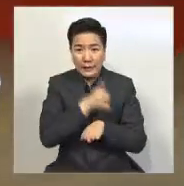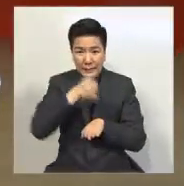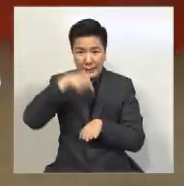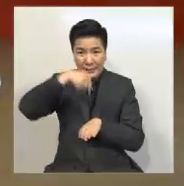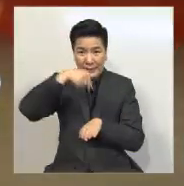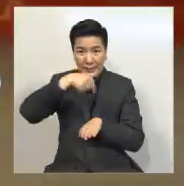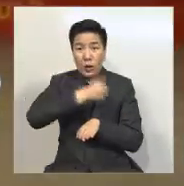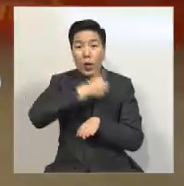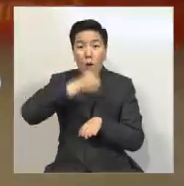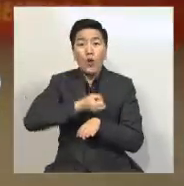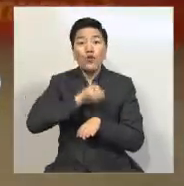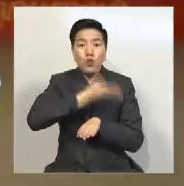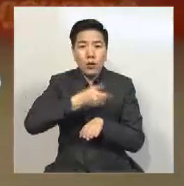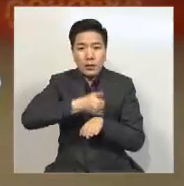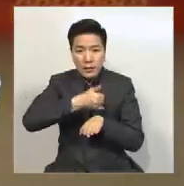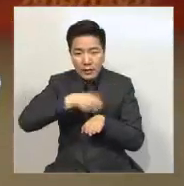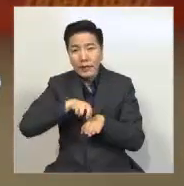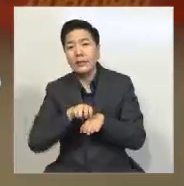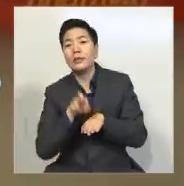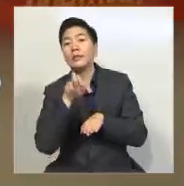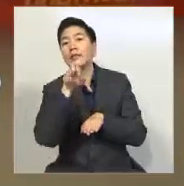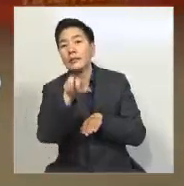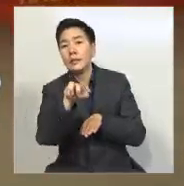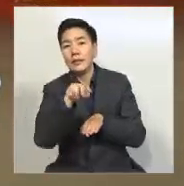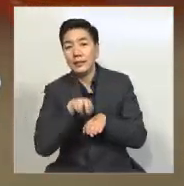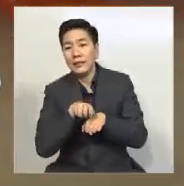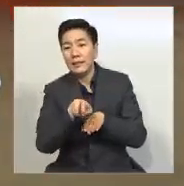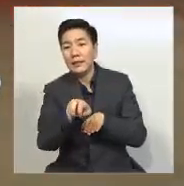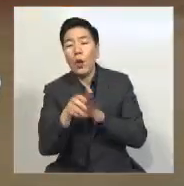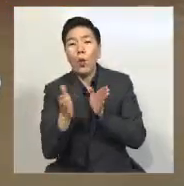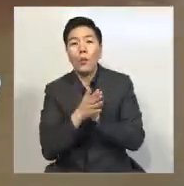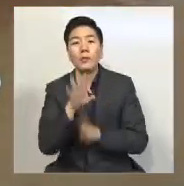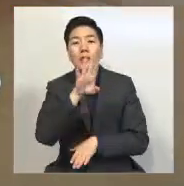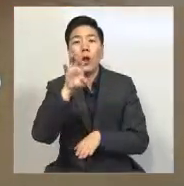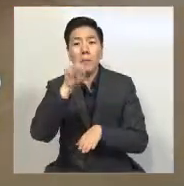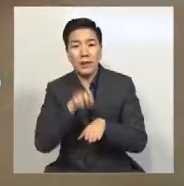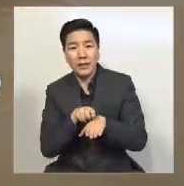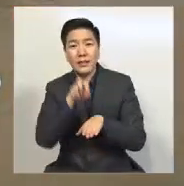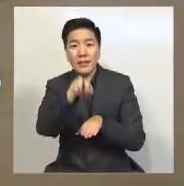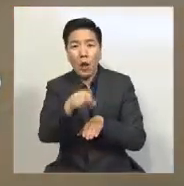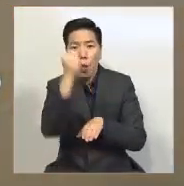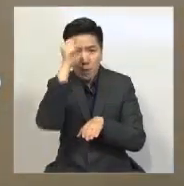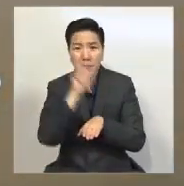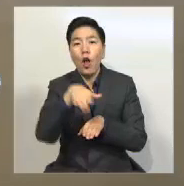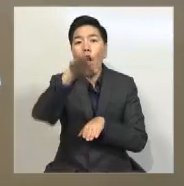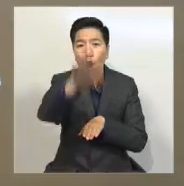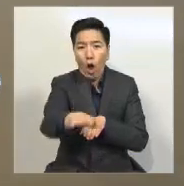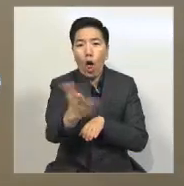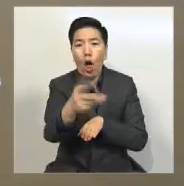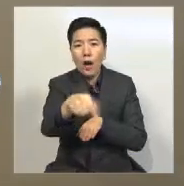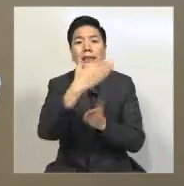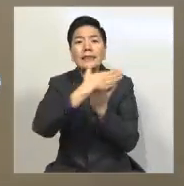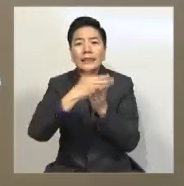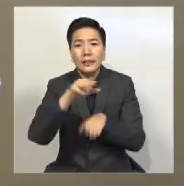พานด้านตัวเองและผู้โดยสารลงเดินข้ามสะพาน2สะพานครับความยาวรวมกันประมาณ400เมตรเพื่อมาขึ้นรถสายเดียวกันที่จอดรอ